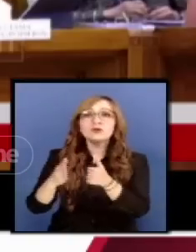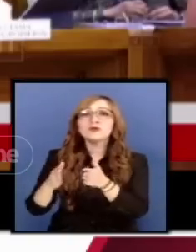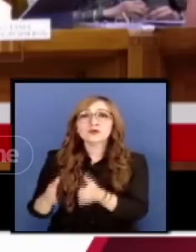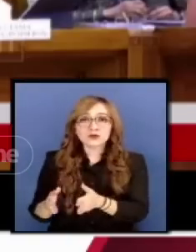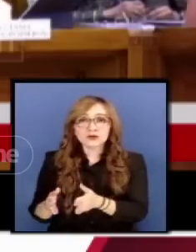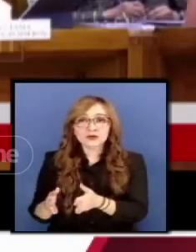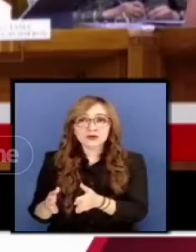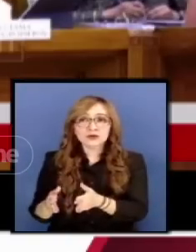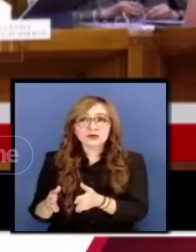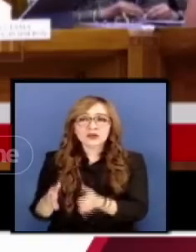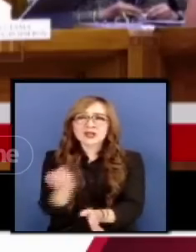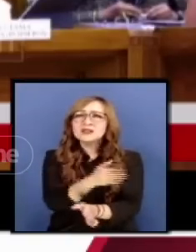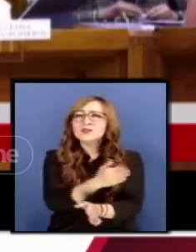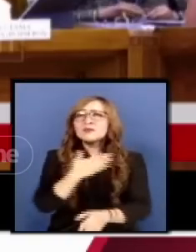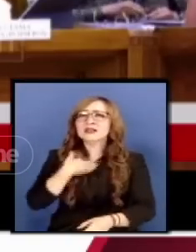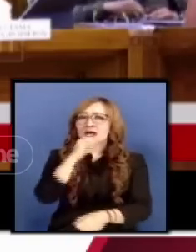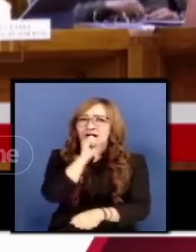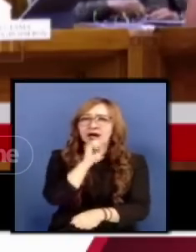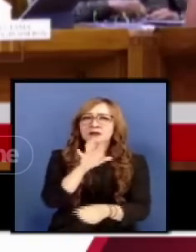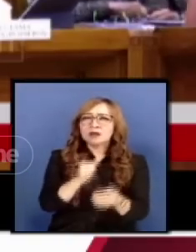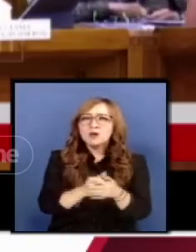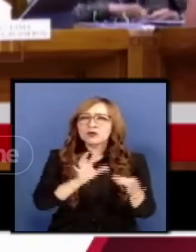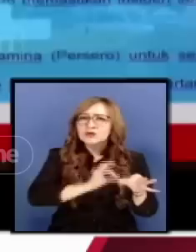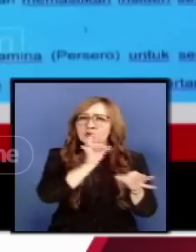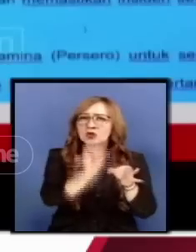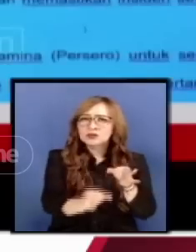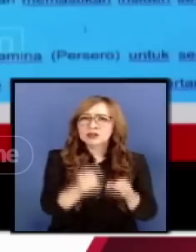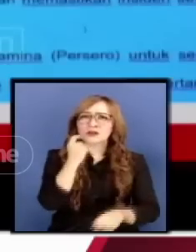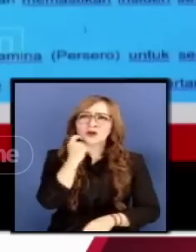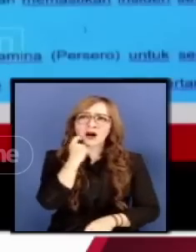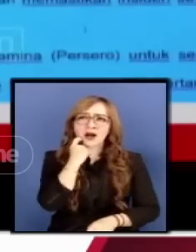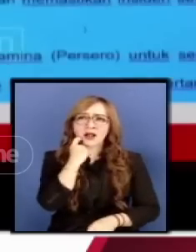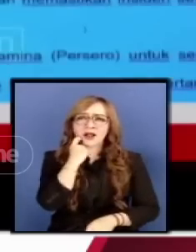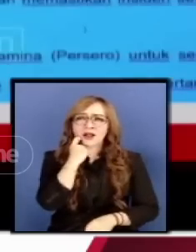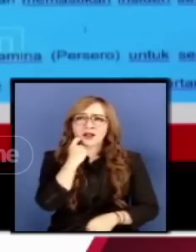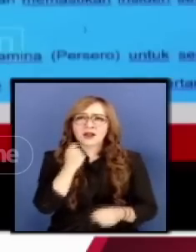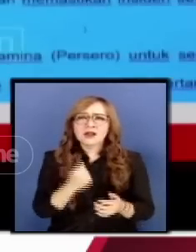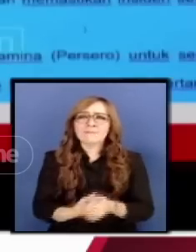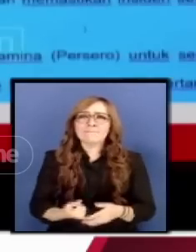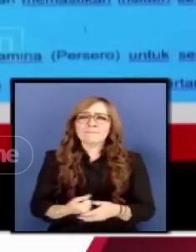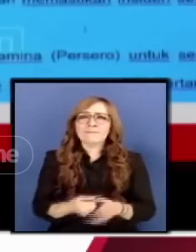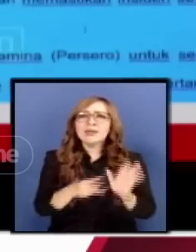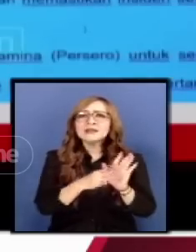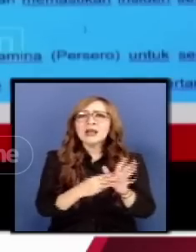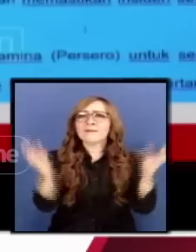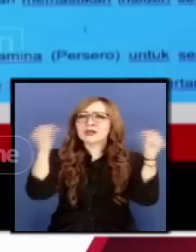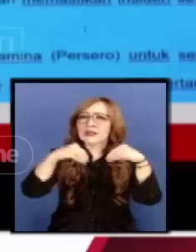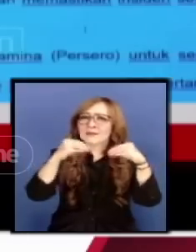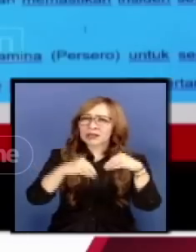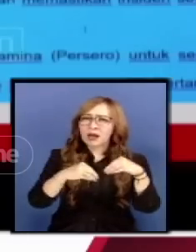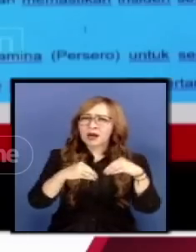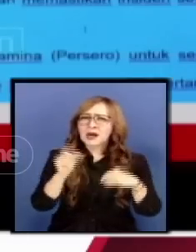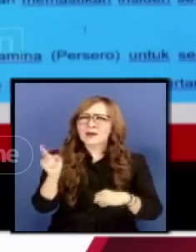kemarin meledak? Sebelumnya saya sudah kasih tahu solusi mengenai masalah-masalah yang dihadapi Pertamina karena